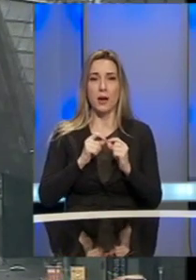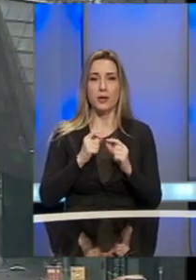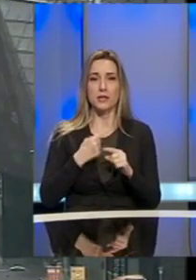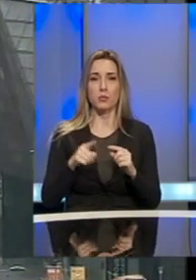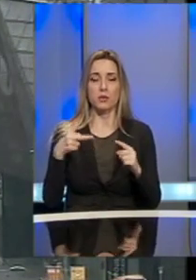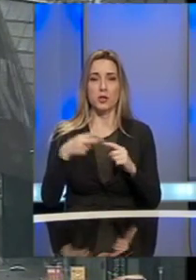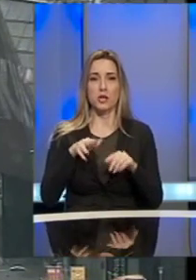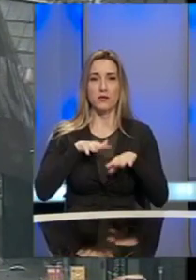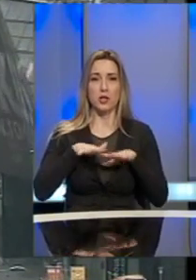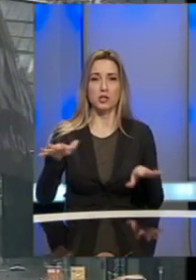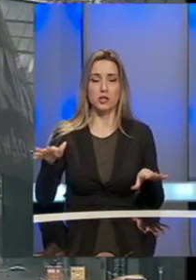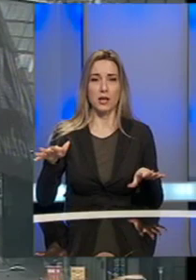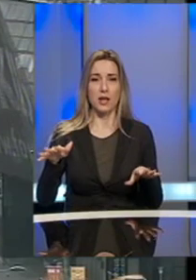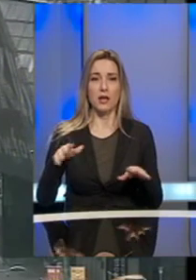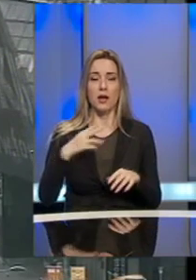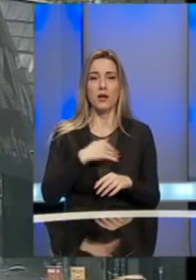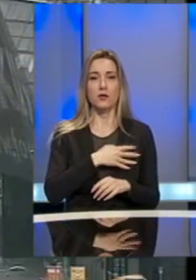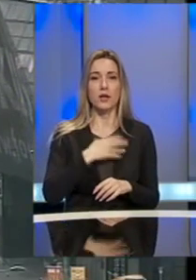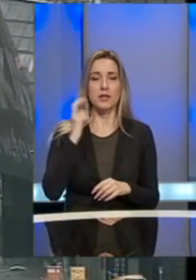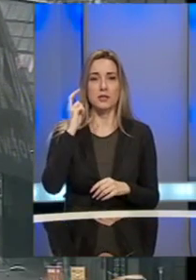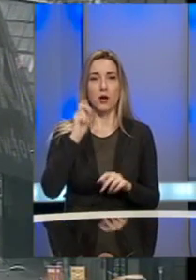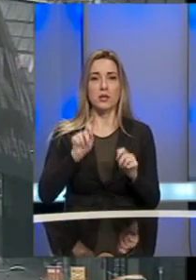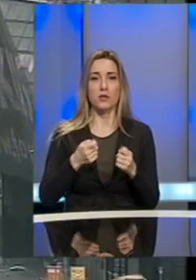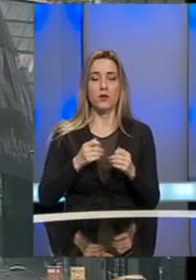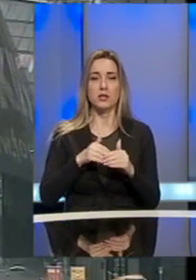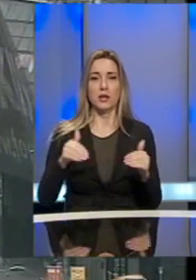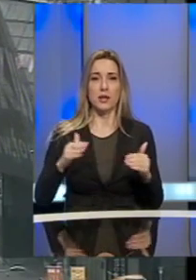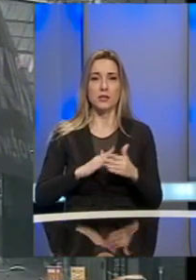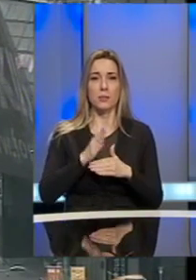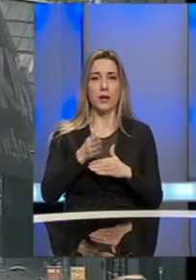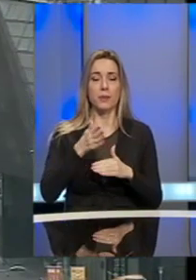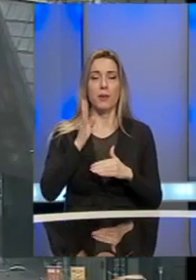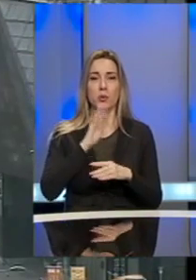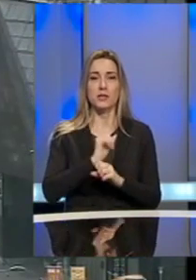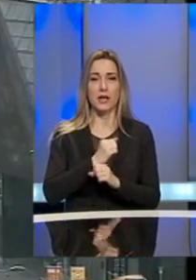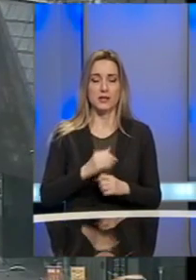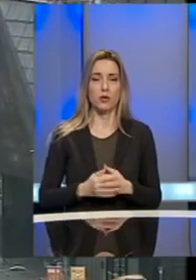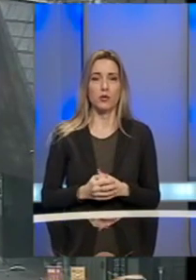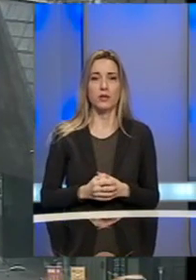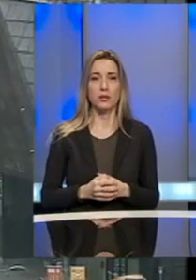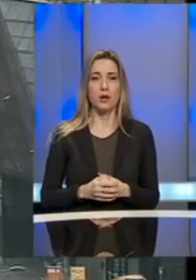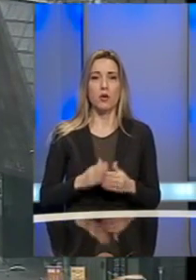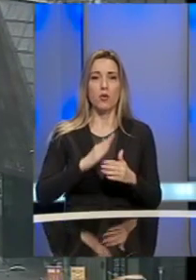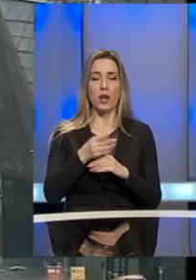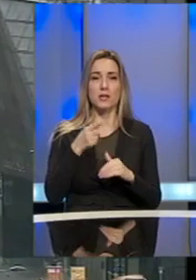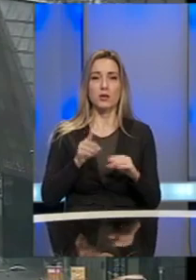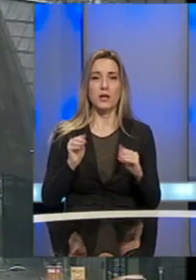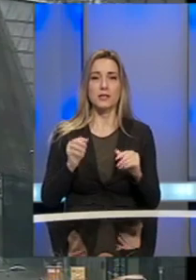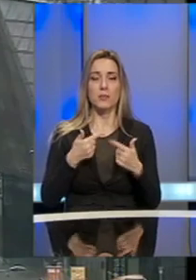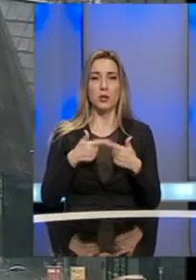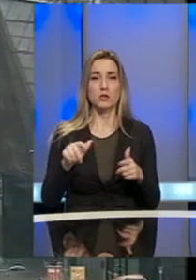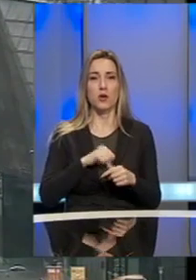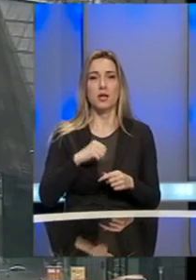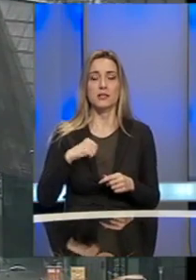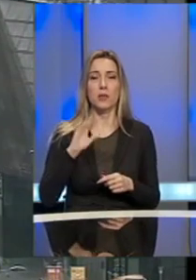Zbog sprečavanja širenja koronavirusa, Hrvatska i Crna Gora zatvorile su granične prelaze prema Bosni i Hercegovini. Ulazak u te zemlje dozvoljen